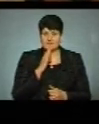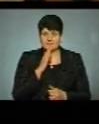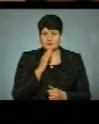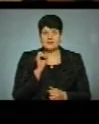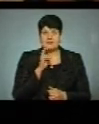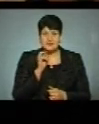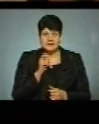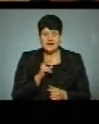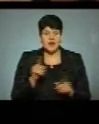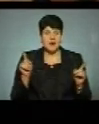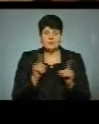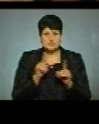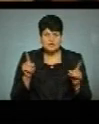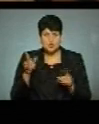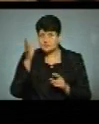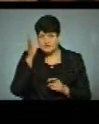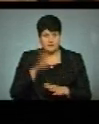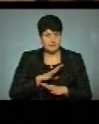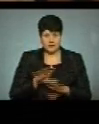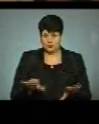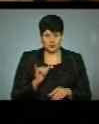мав, розповідає Олена Капінос.